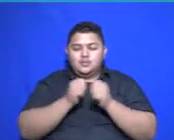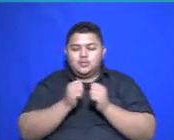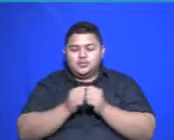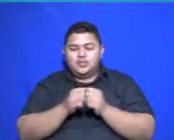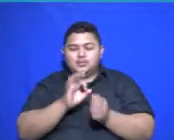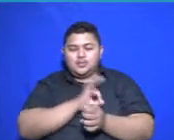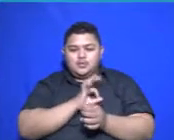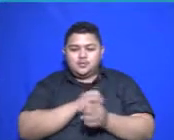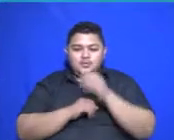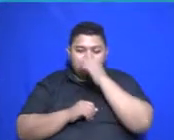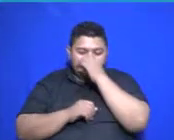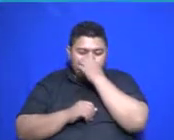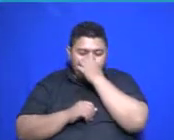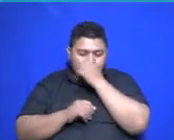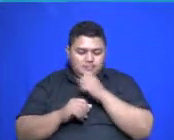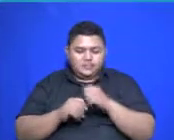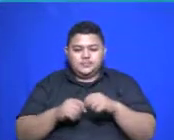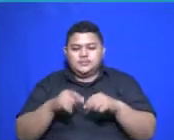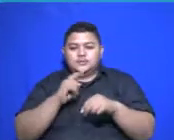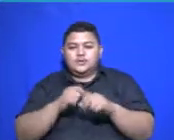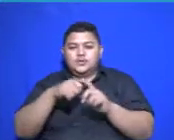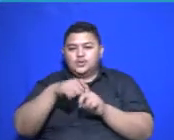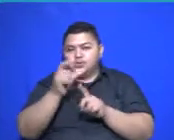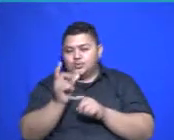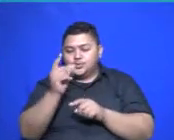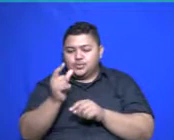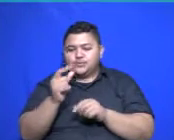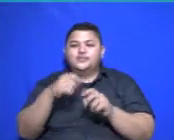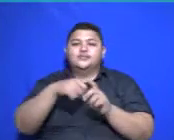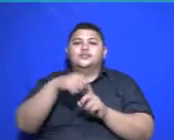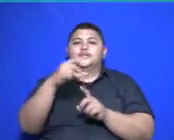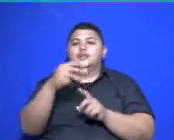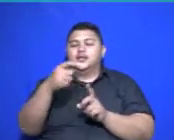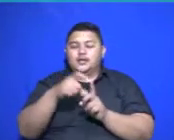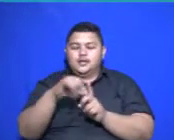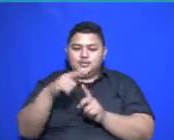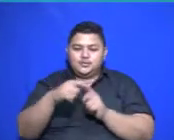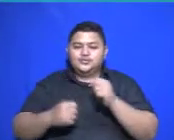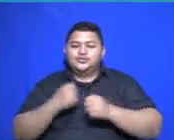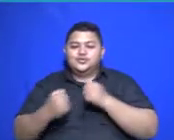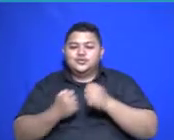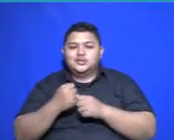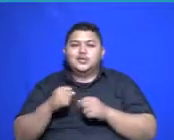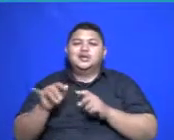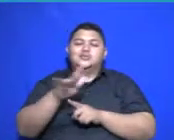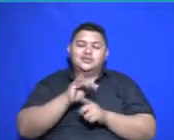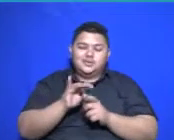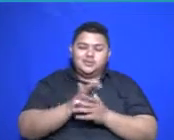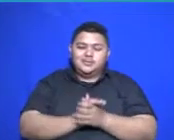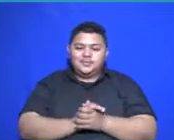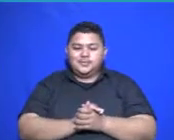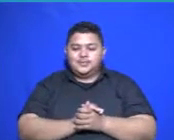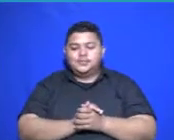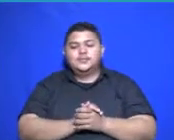ekonomi kerakyatan adalah mengenai KUR, kredit usaha rakyat. Bayangkan kalau dulu